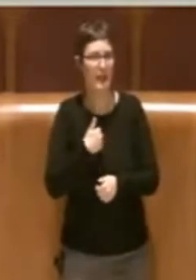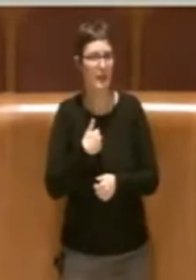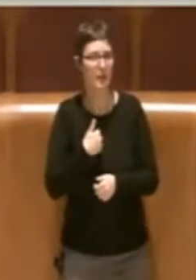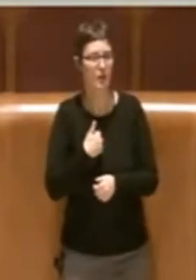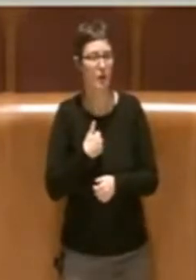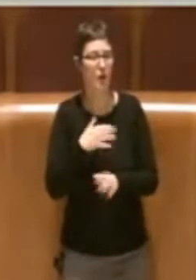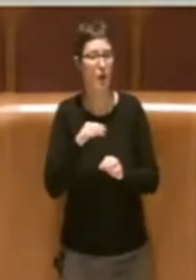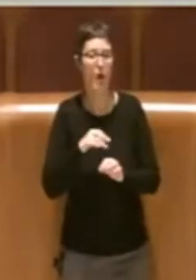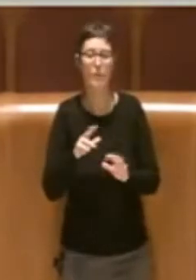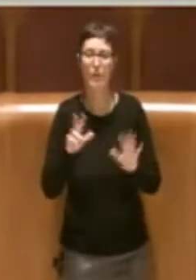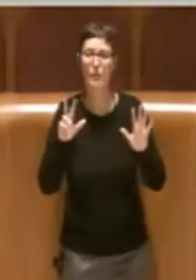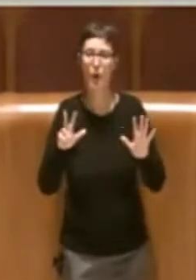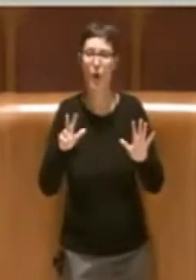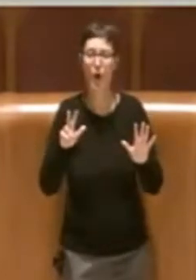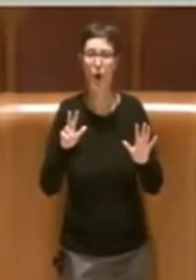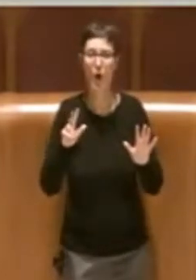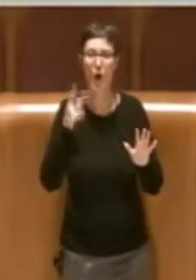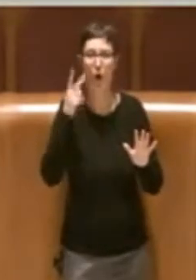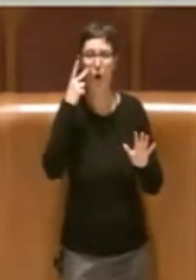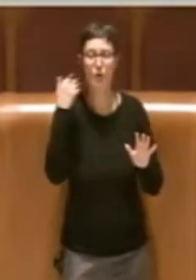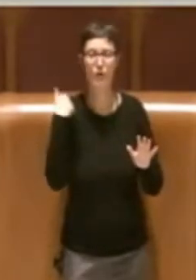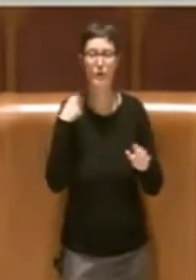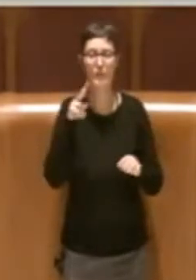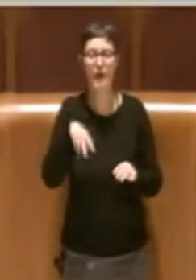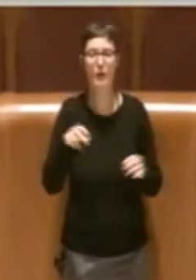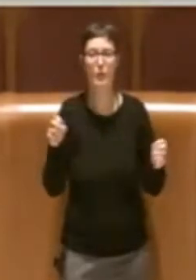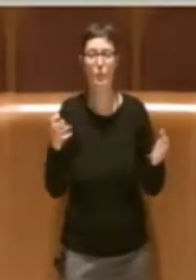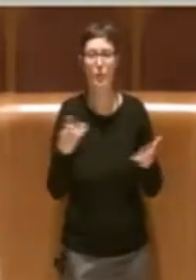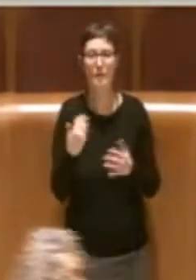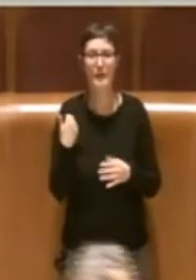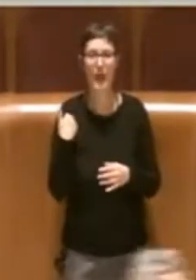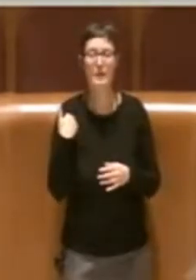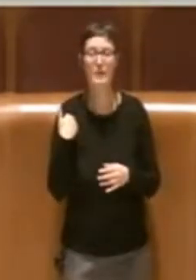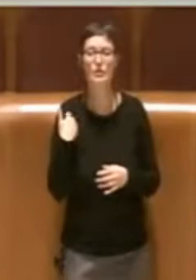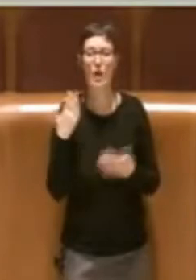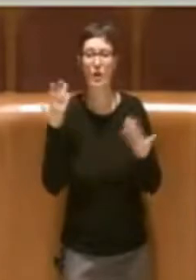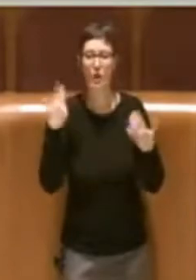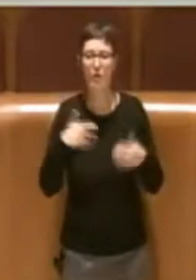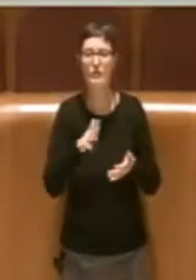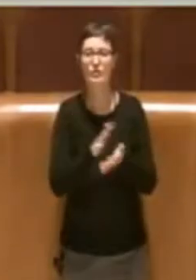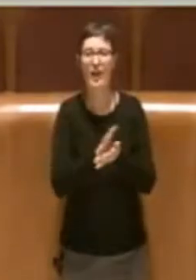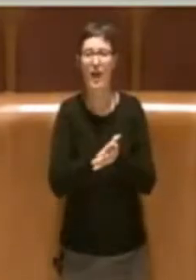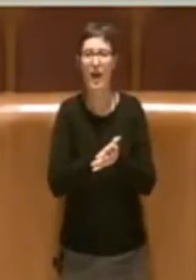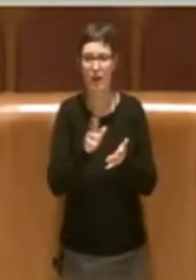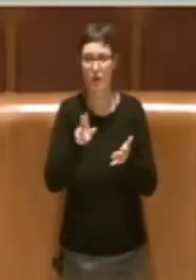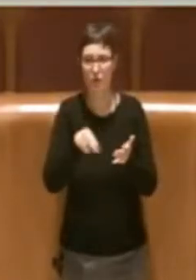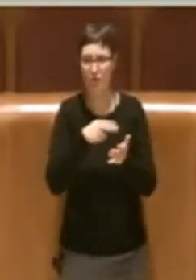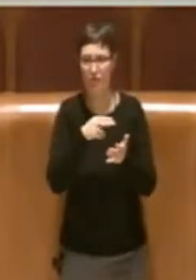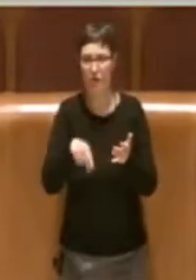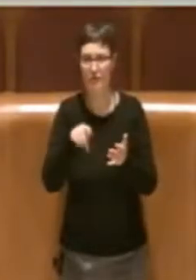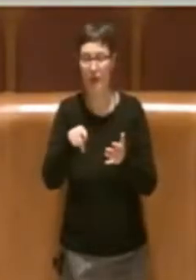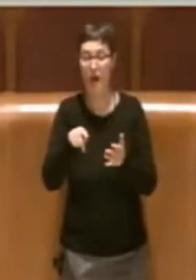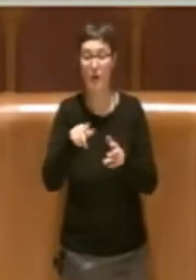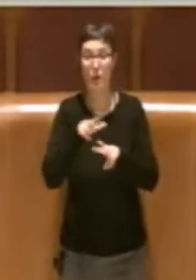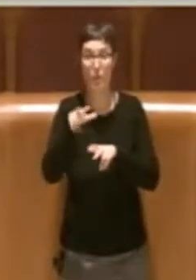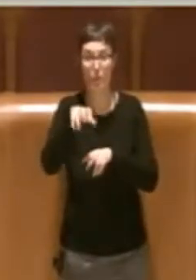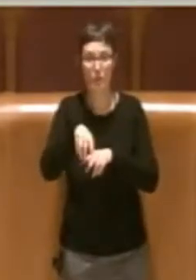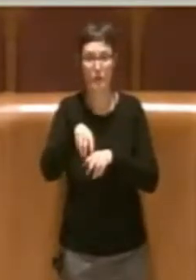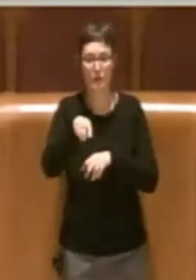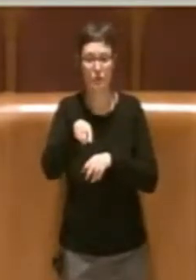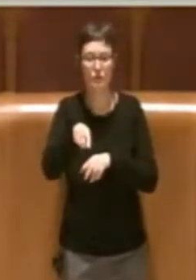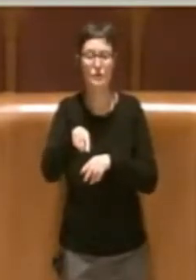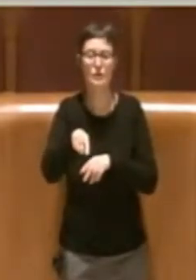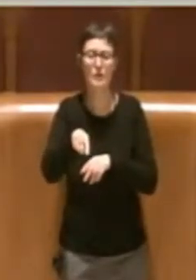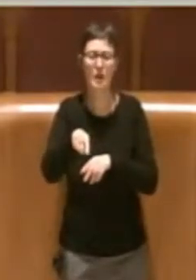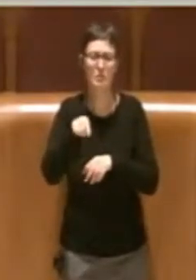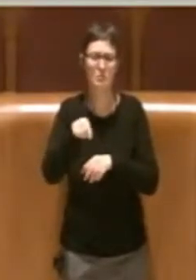ricordavamo, l'8 febbraio 2019 è stato votato un atto dal municipio che proprio andava verso l'indirizzo